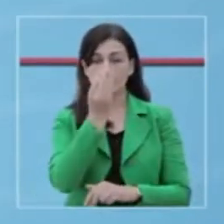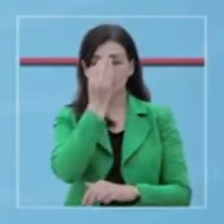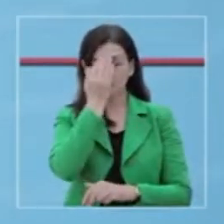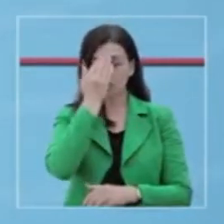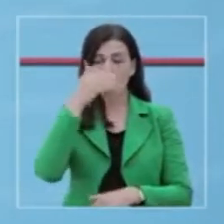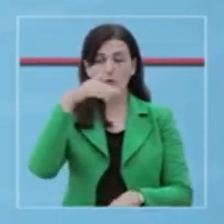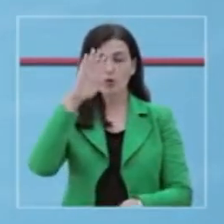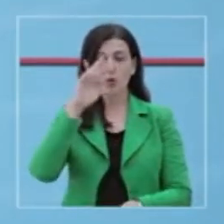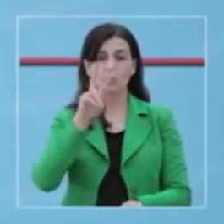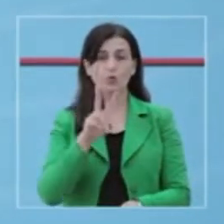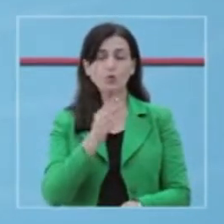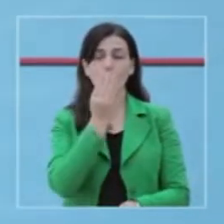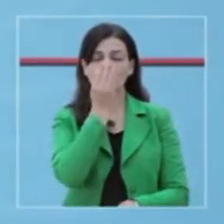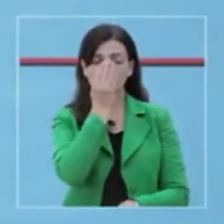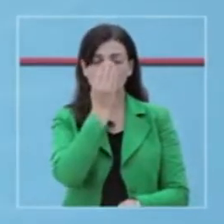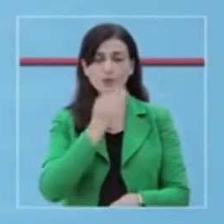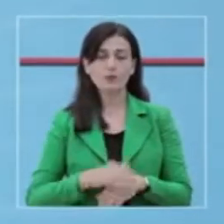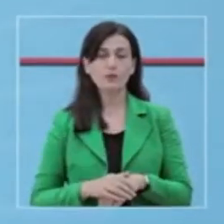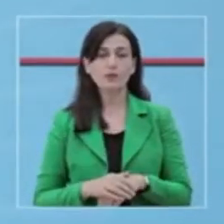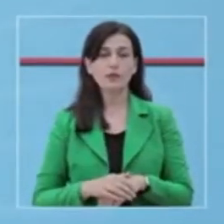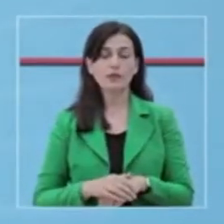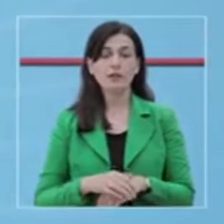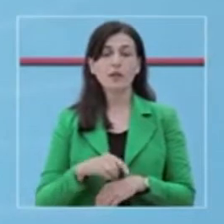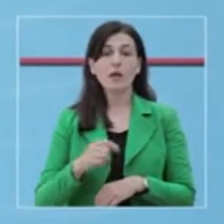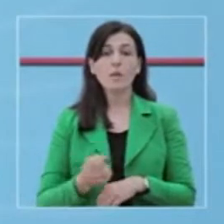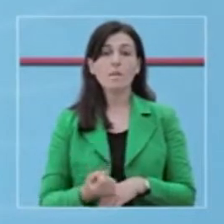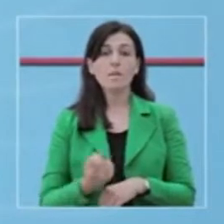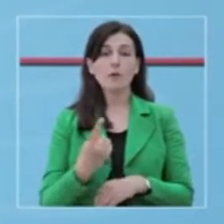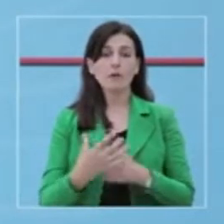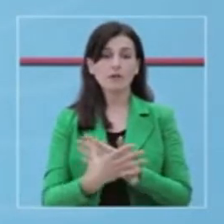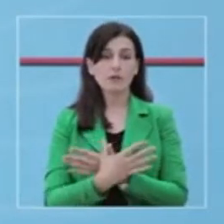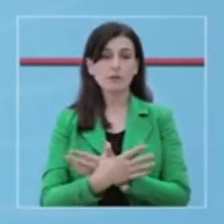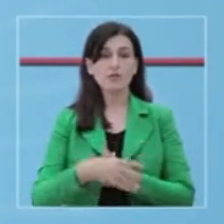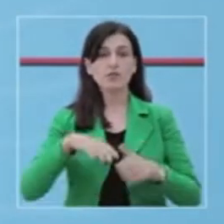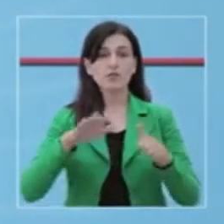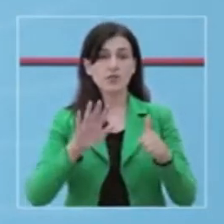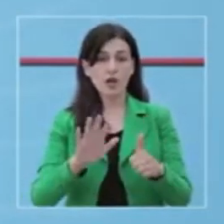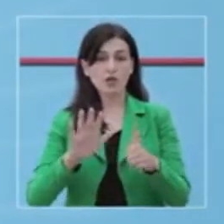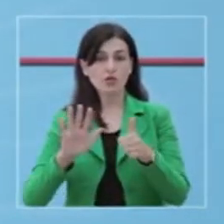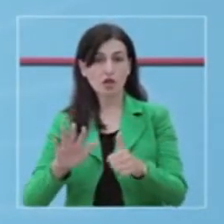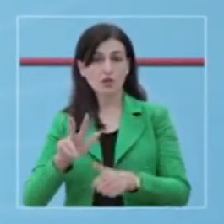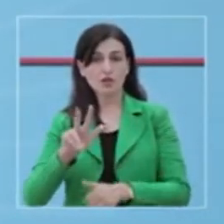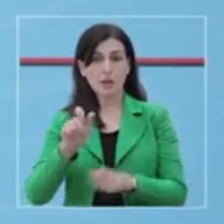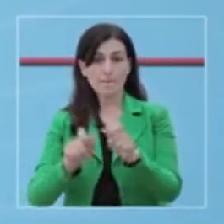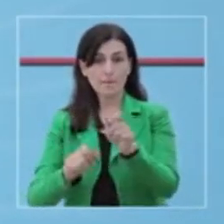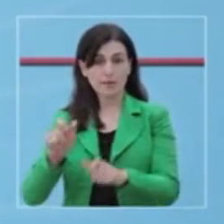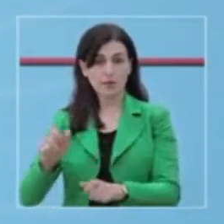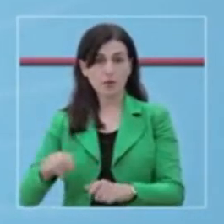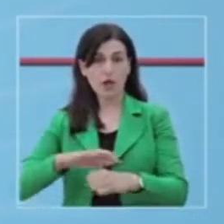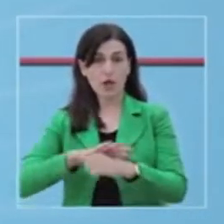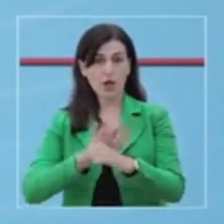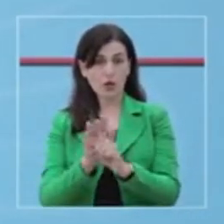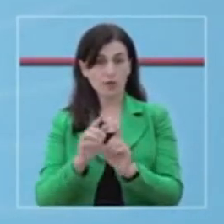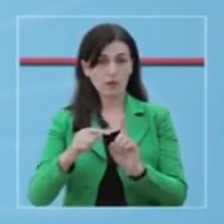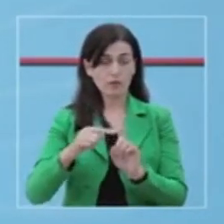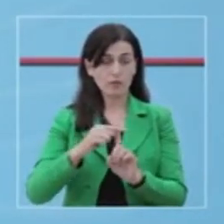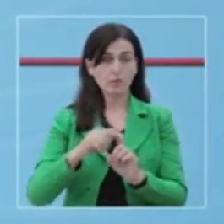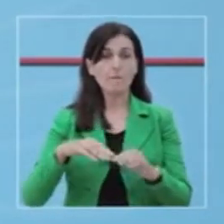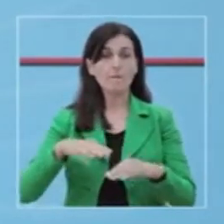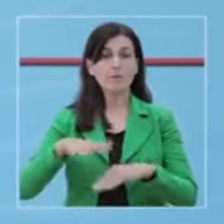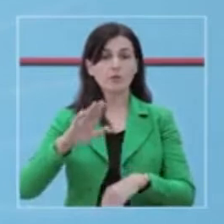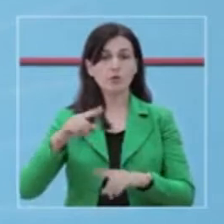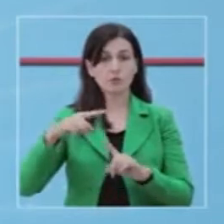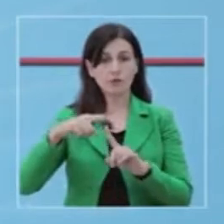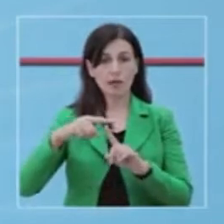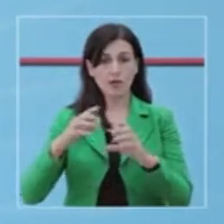dhe 2 janë të intubuar. Në vendin tonë janë aktualisht 663 persona aktiv me COVID-19, kryesisht në